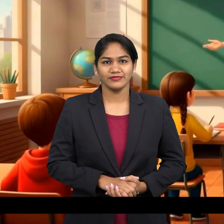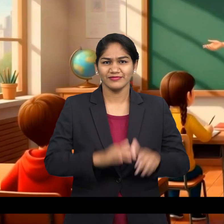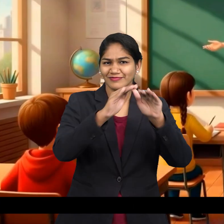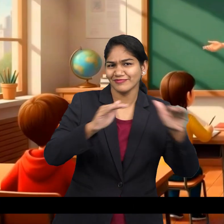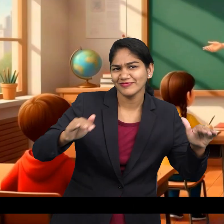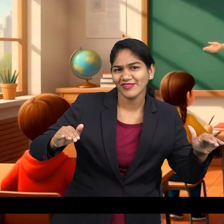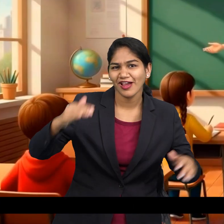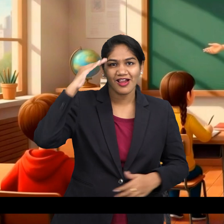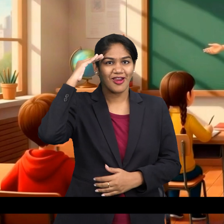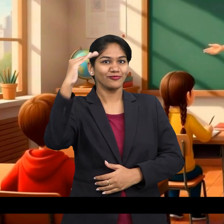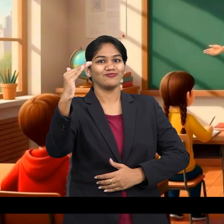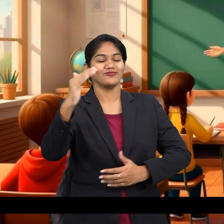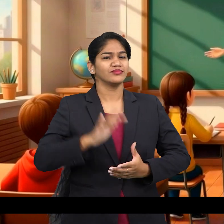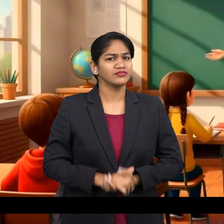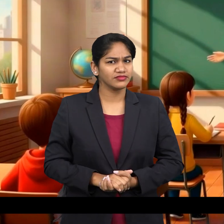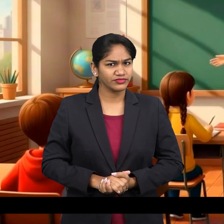मुलांनो,